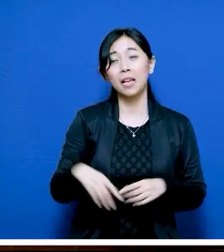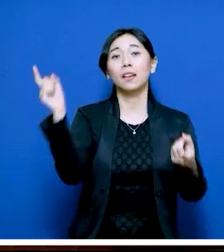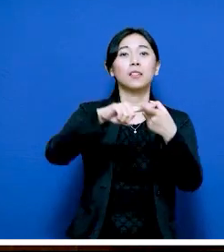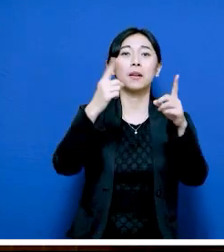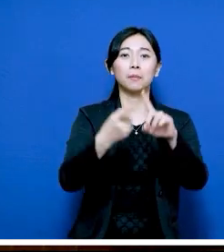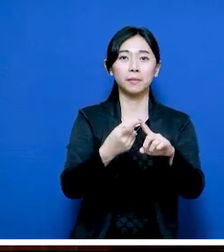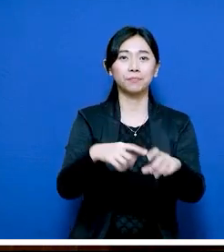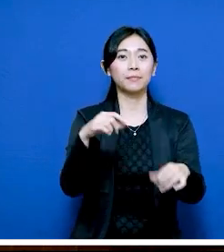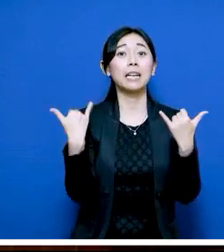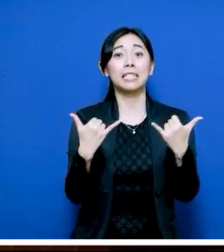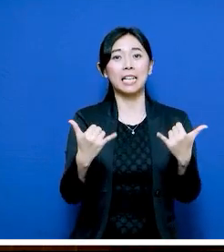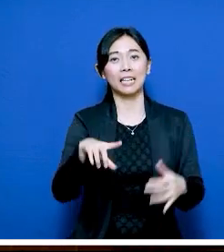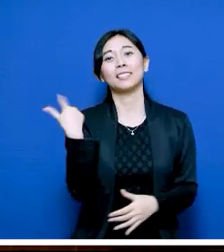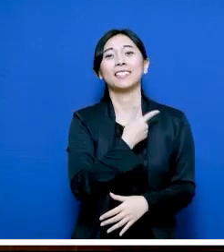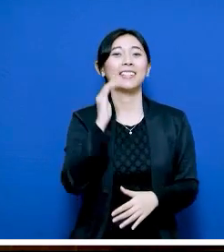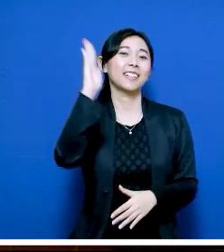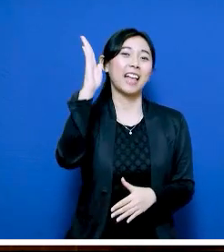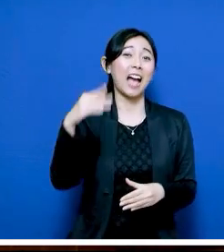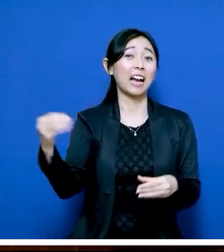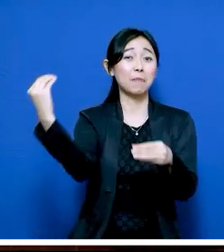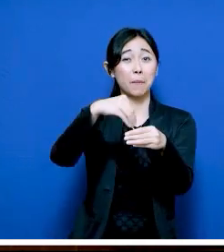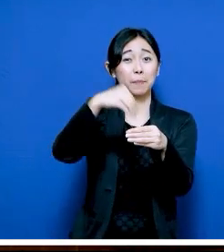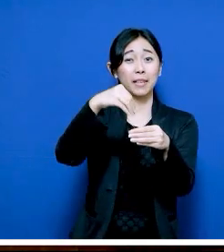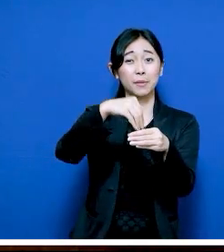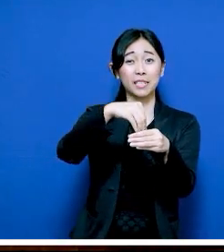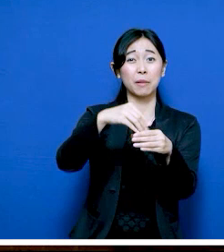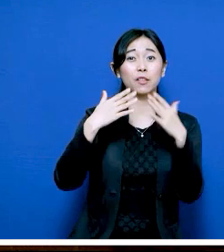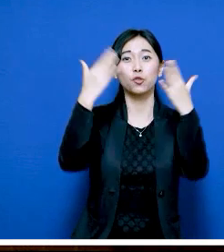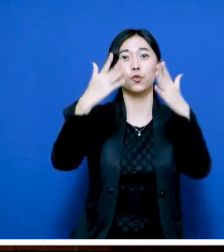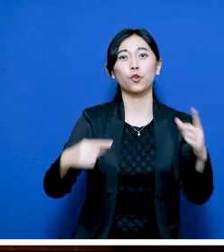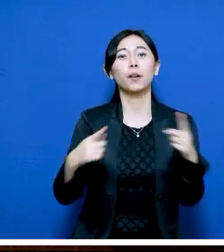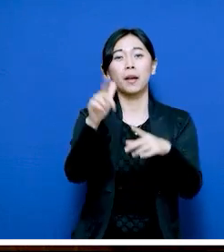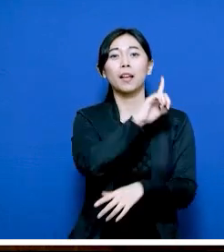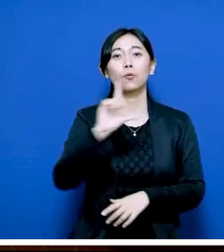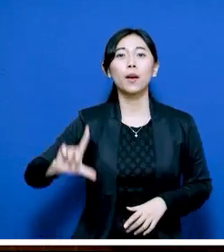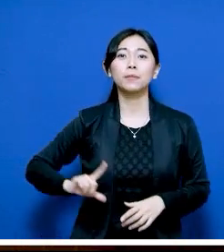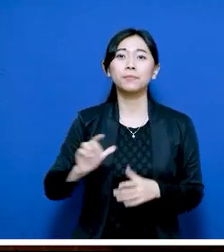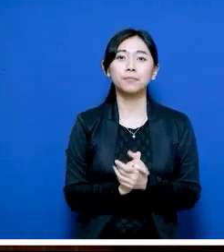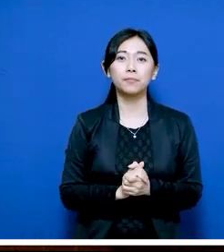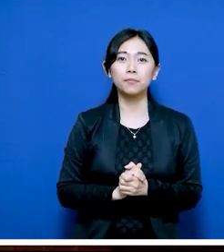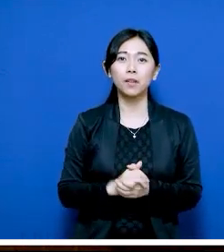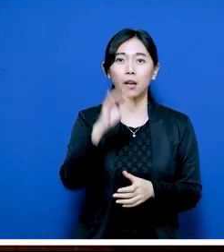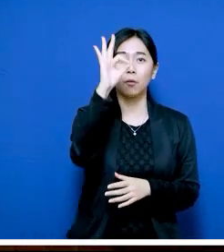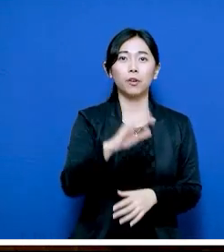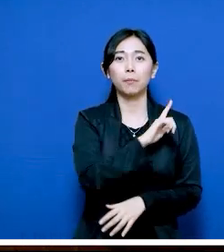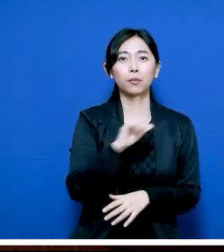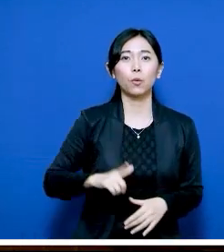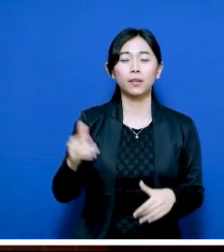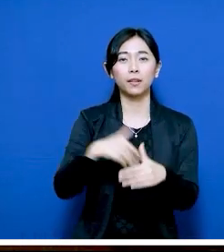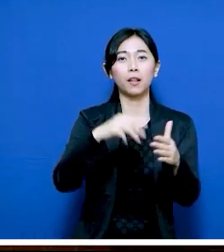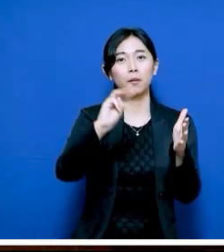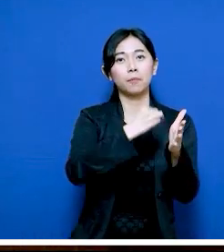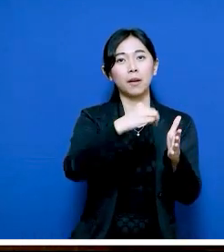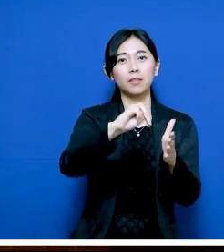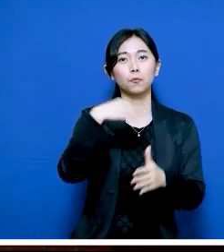Saudara, saat ini kita akan memberikan persembahan syukur kita kepada Tuhan. Firman Tuhan di dalam